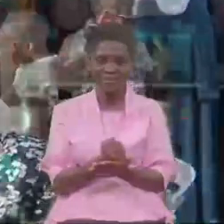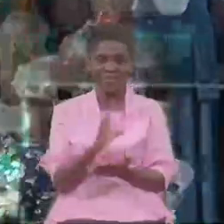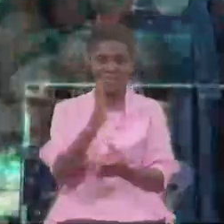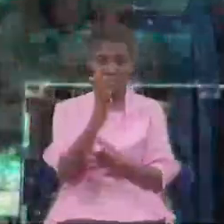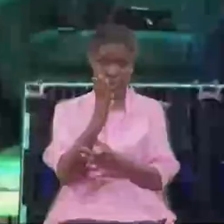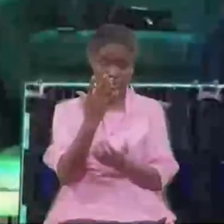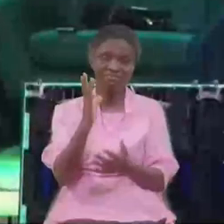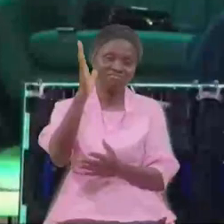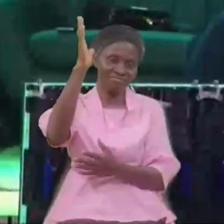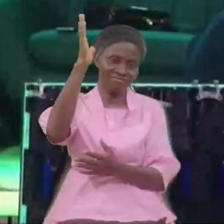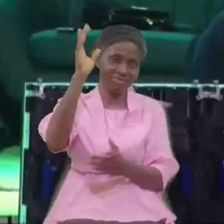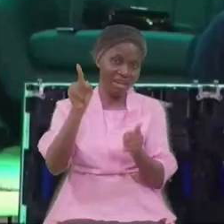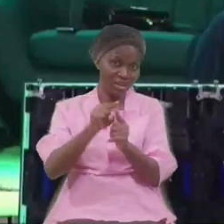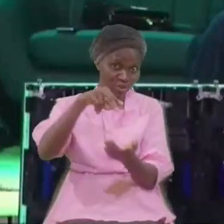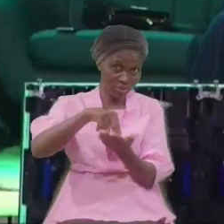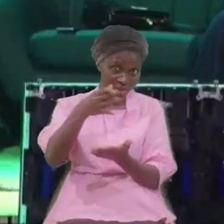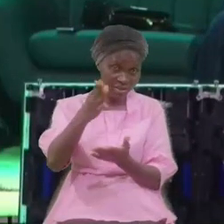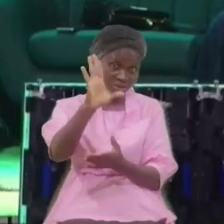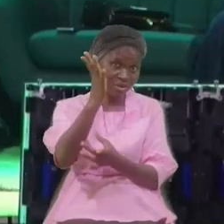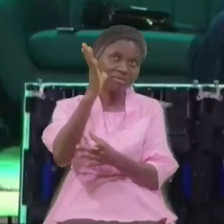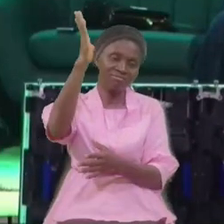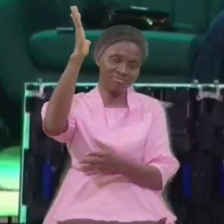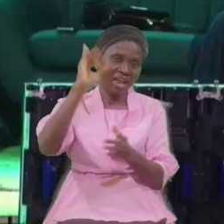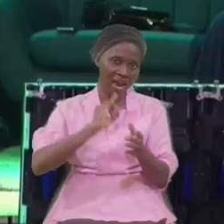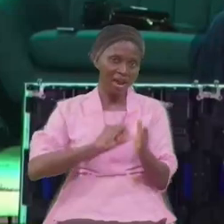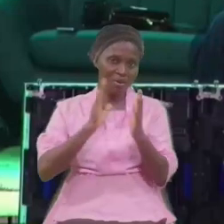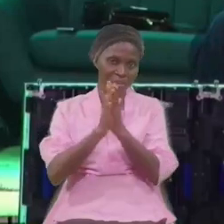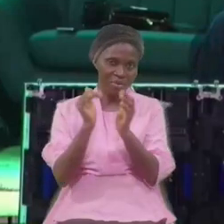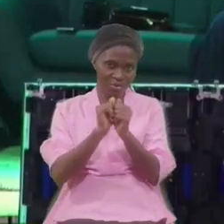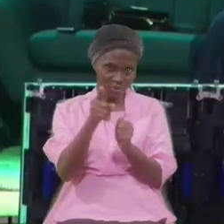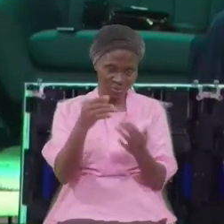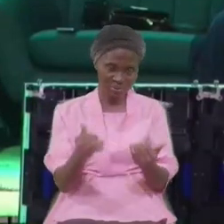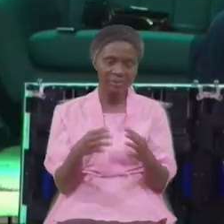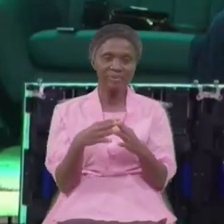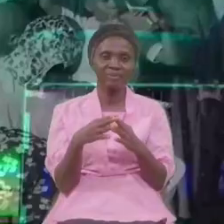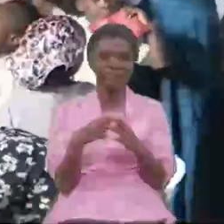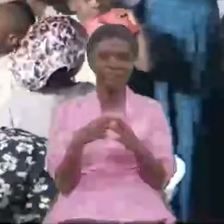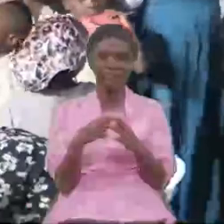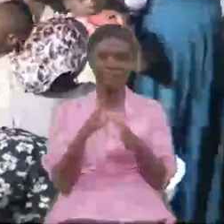Levez ses mains là où vous tenez debout, je vais prier avec vous.